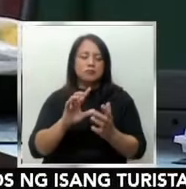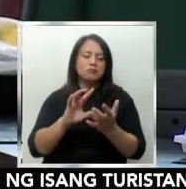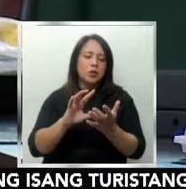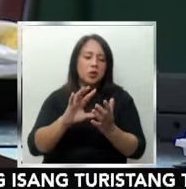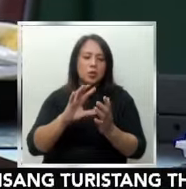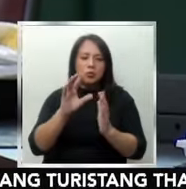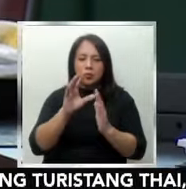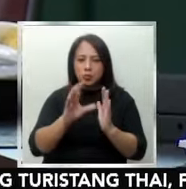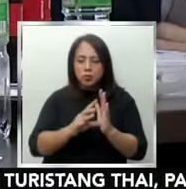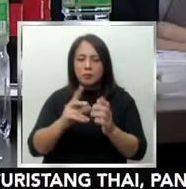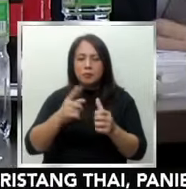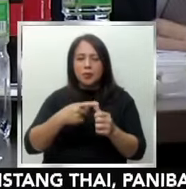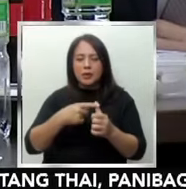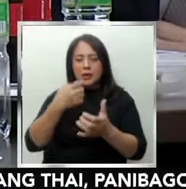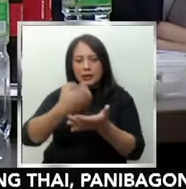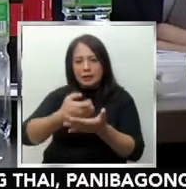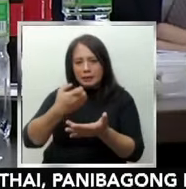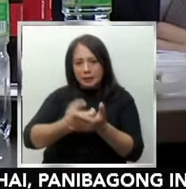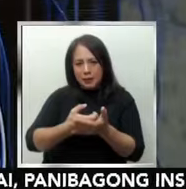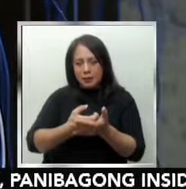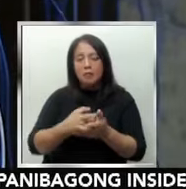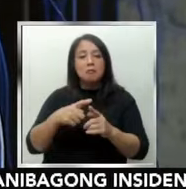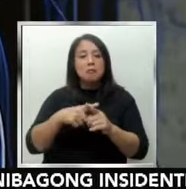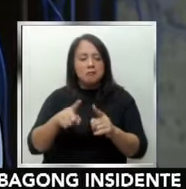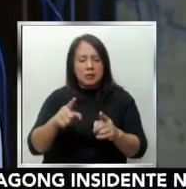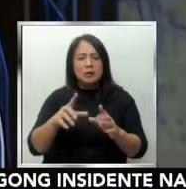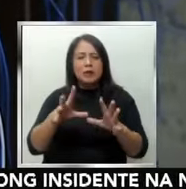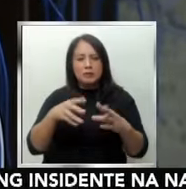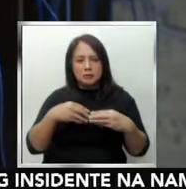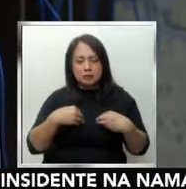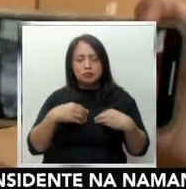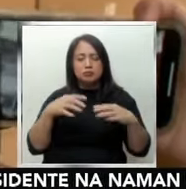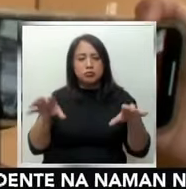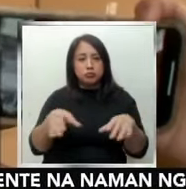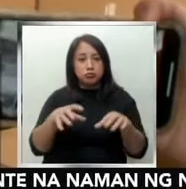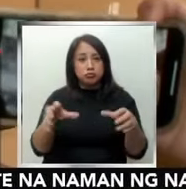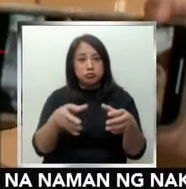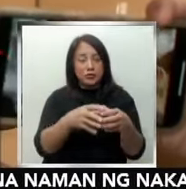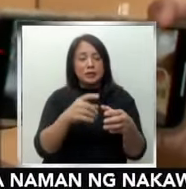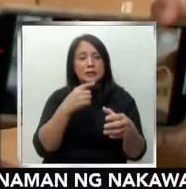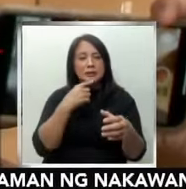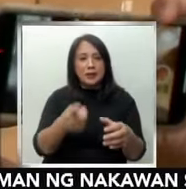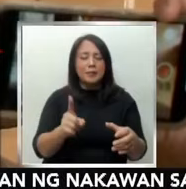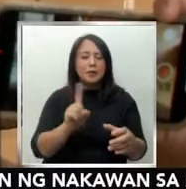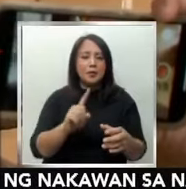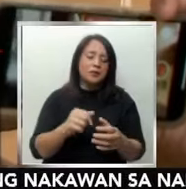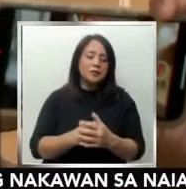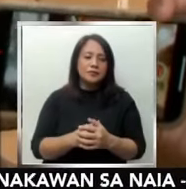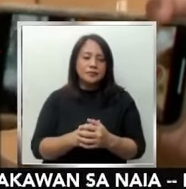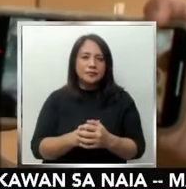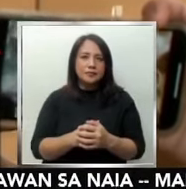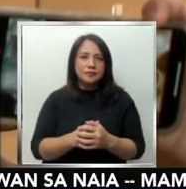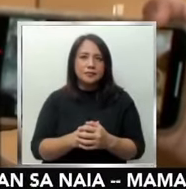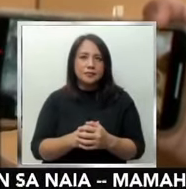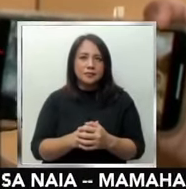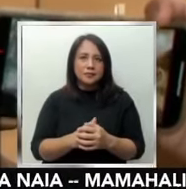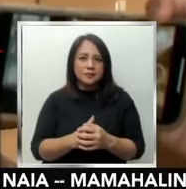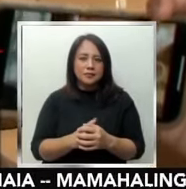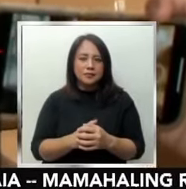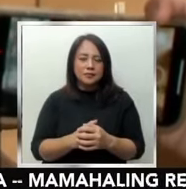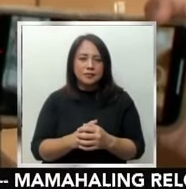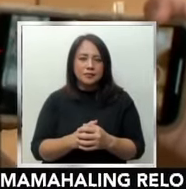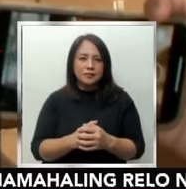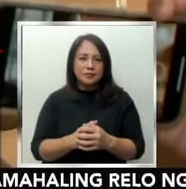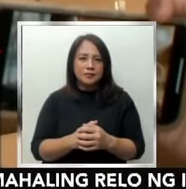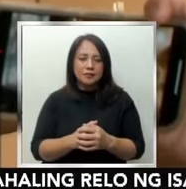Economic provisions pero may inamin ang komiteng humahawak sa isue sa kag with Congressman Lagman